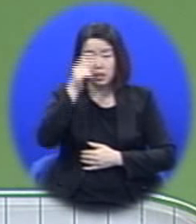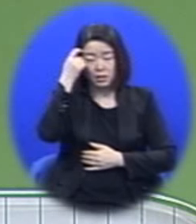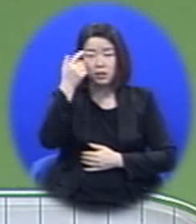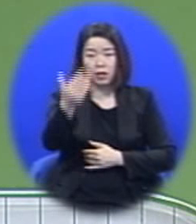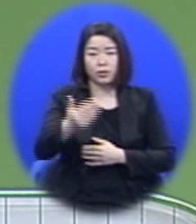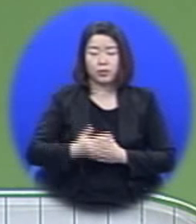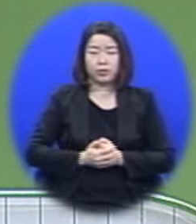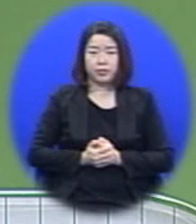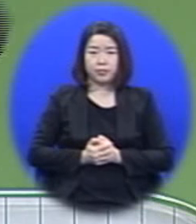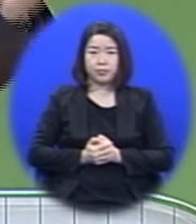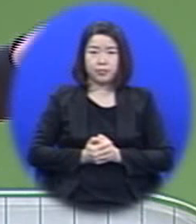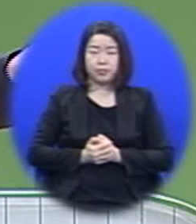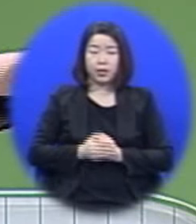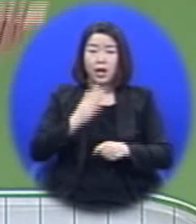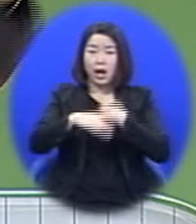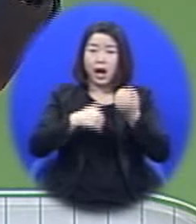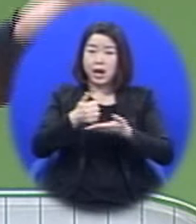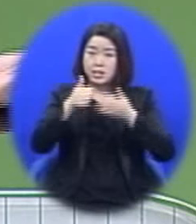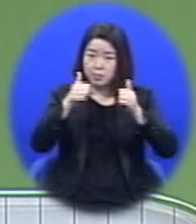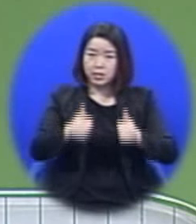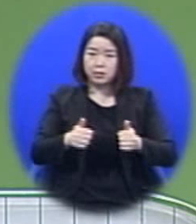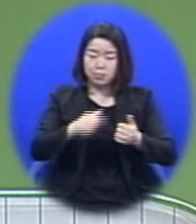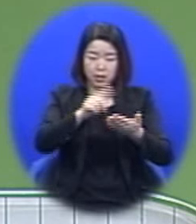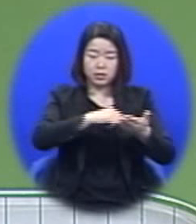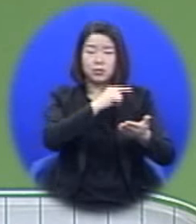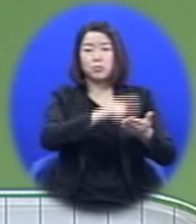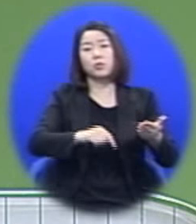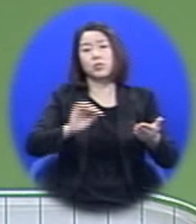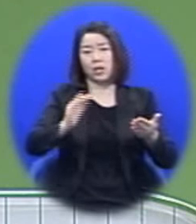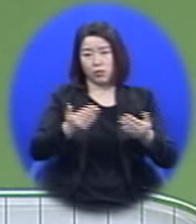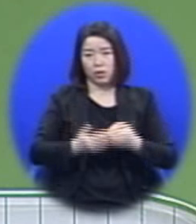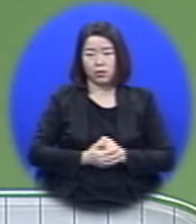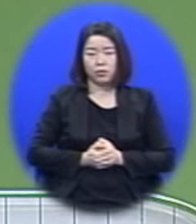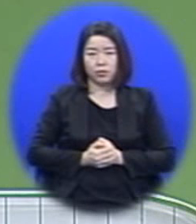싶습니다. 하나님의 심판에서 면제돼요.